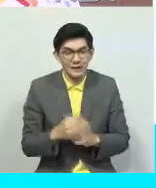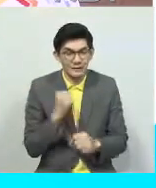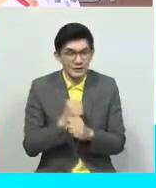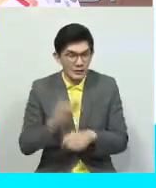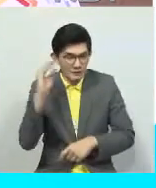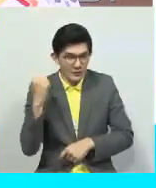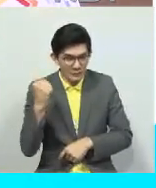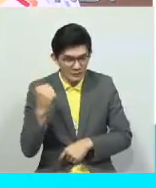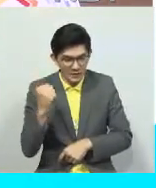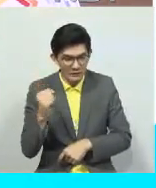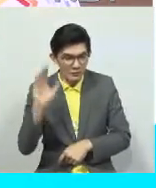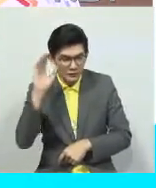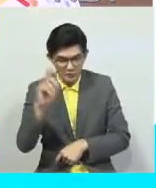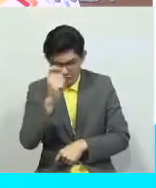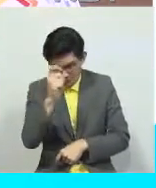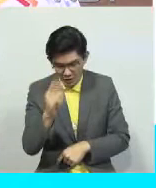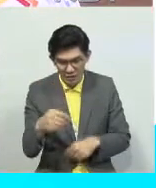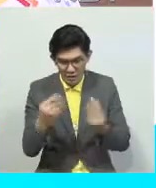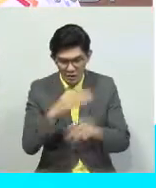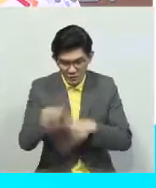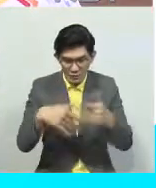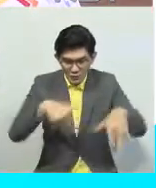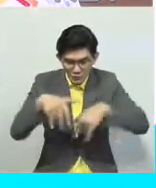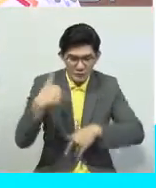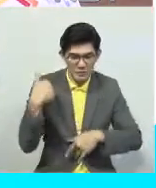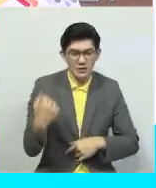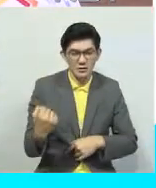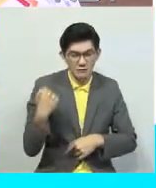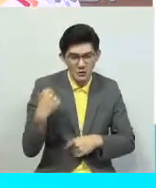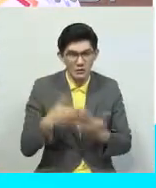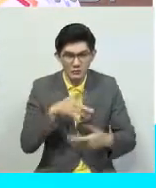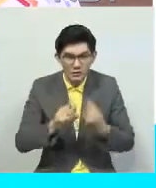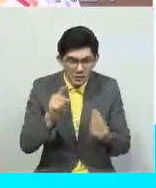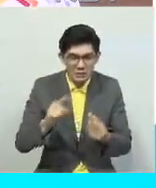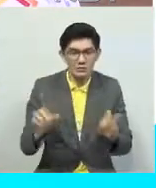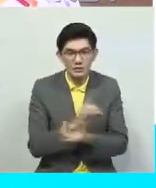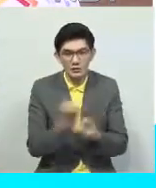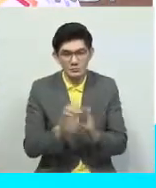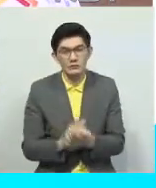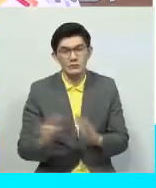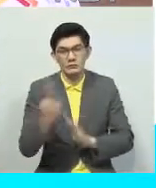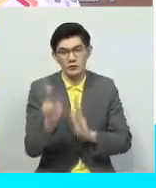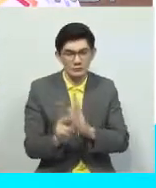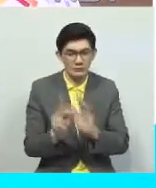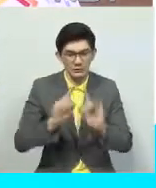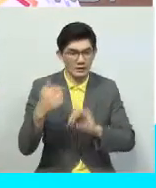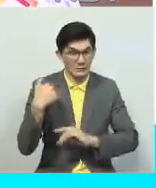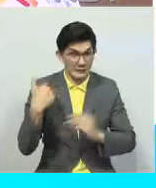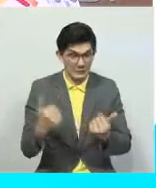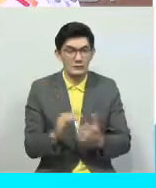ชื่อมั่นและศรัทธาให้กับประชาชนในทุกมิติความมั่นคงเศรษฐกิจสังคมนะกฎหมายบริธรรมวัน